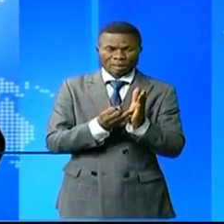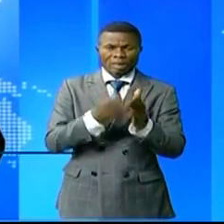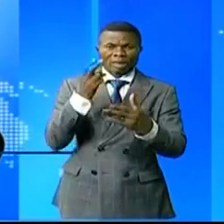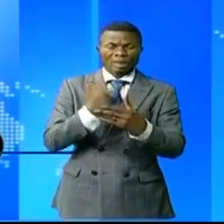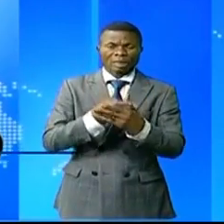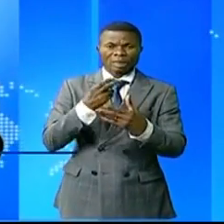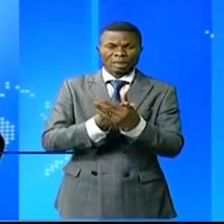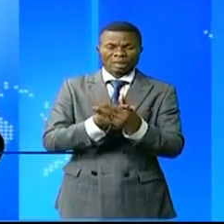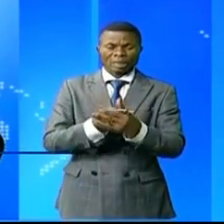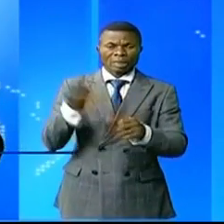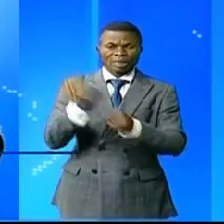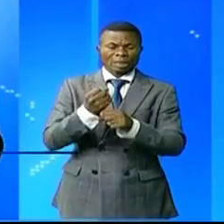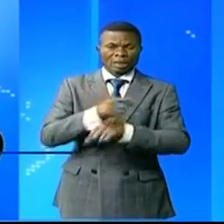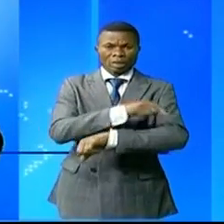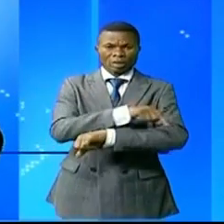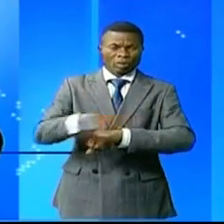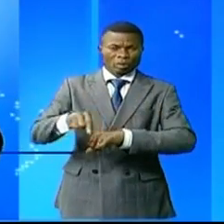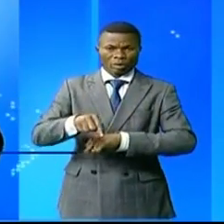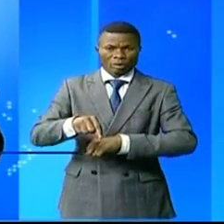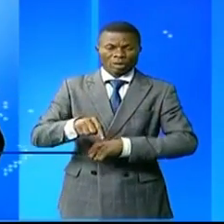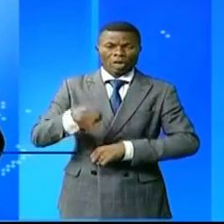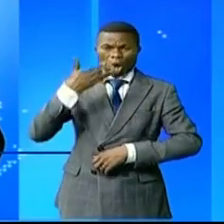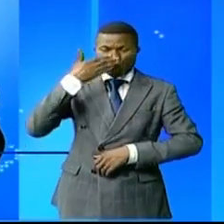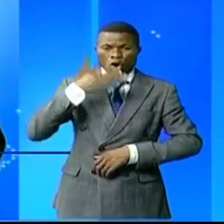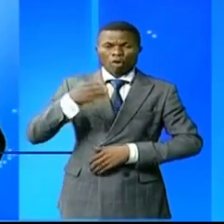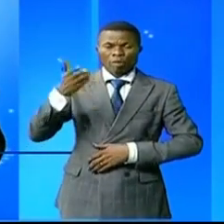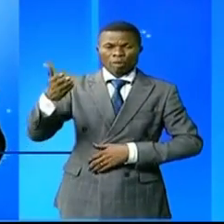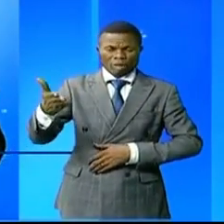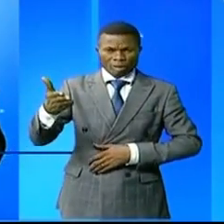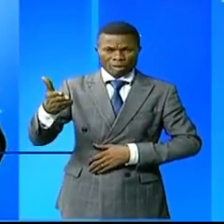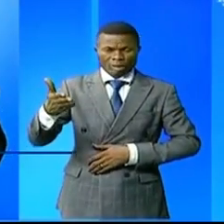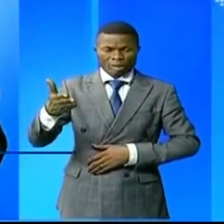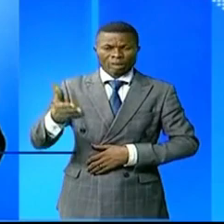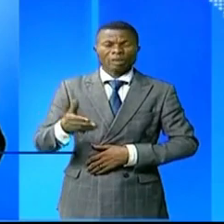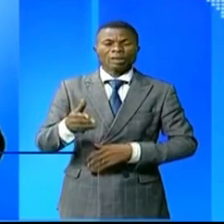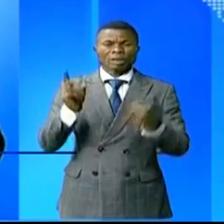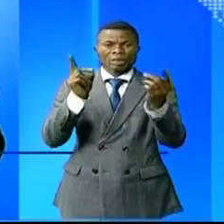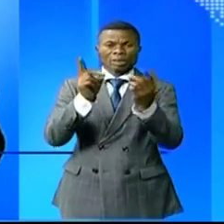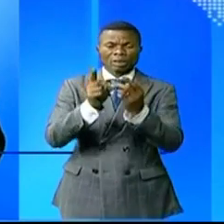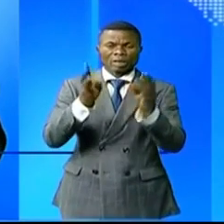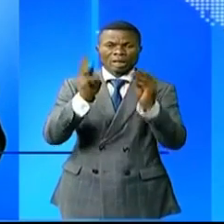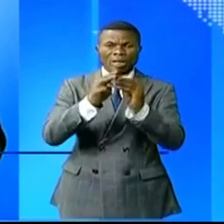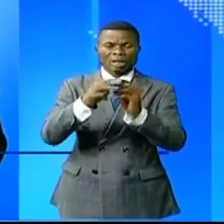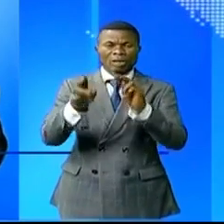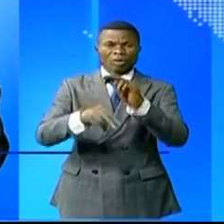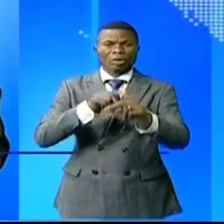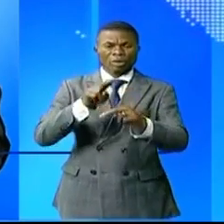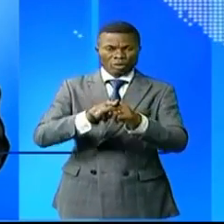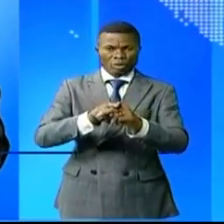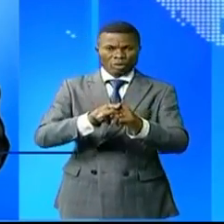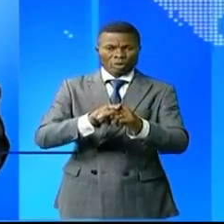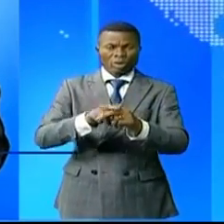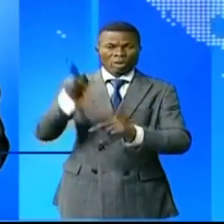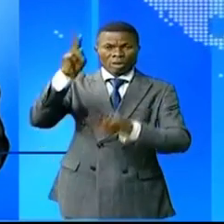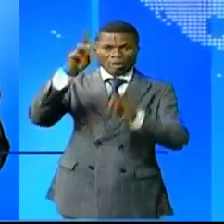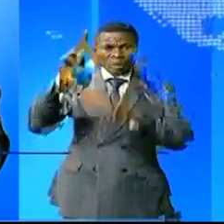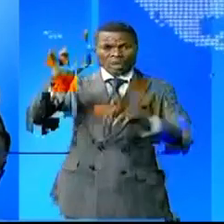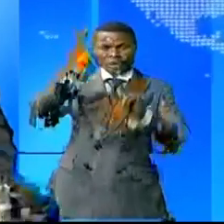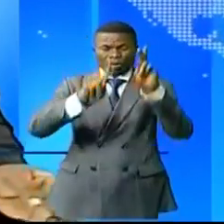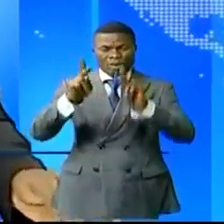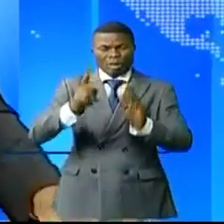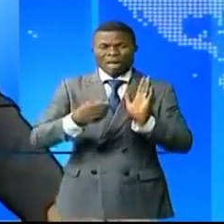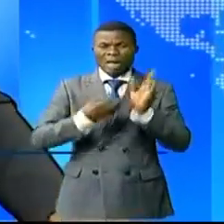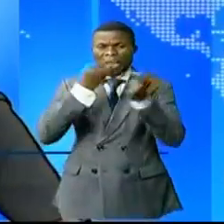et administratifs du secteur de la santé étaient ce vendredi à l'Assemblée nationale pour exprimer leur